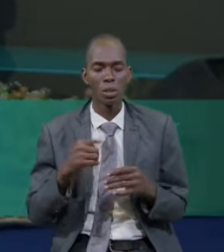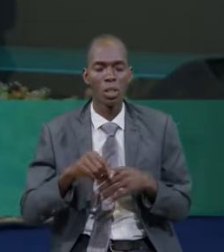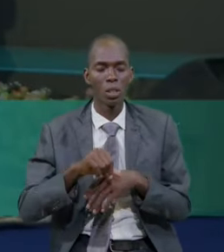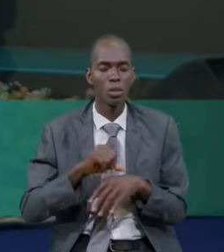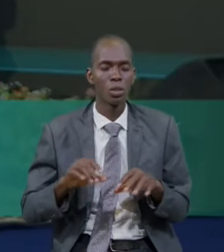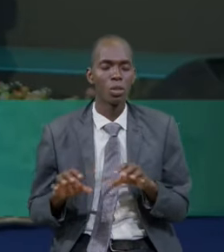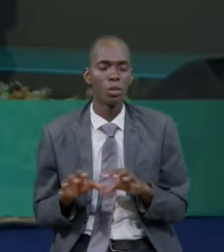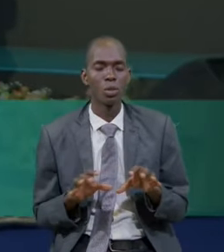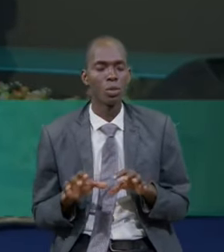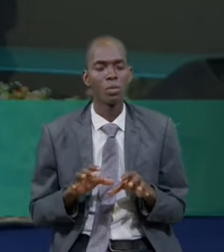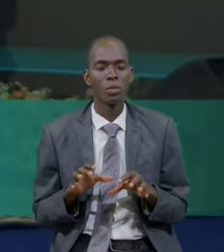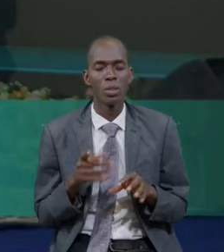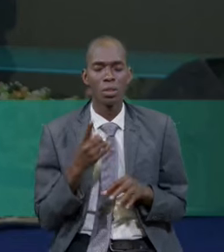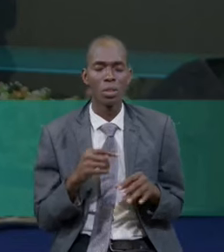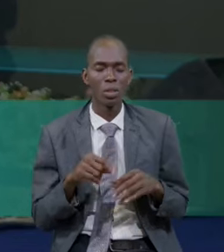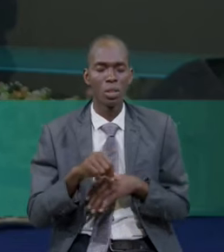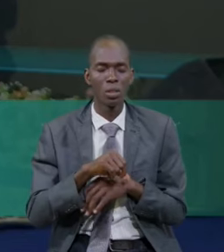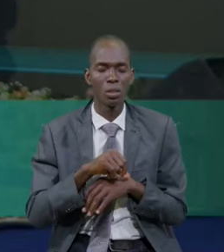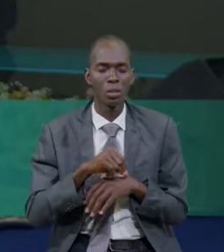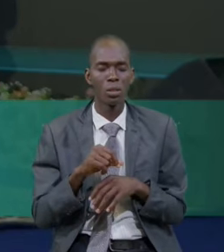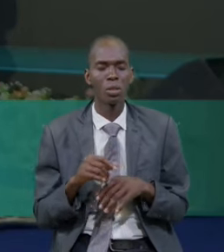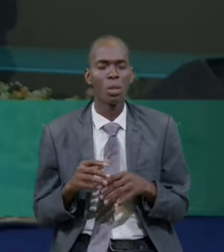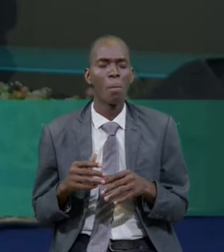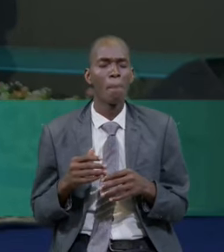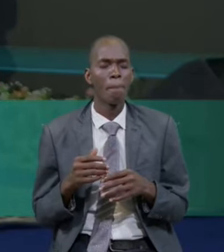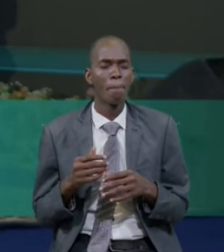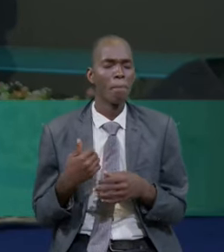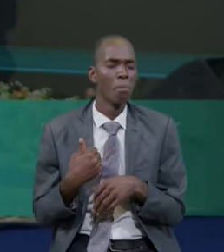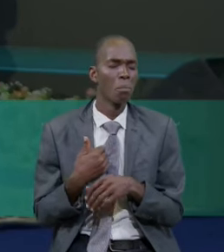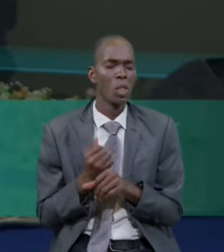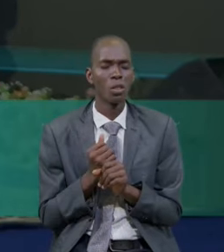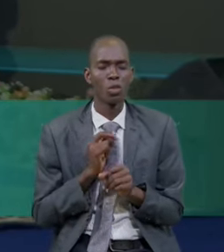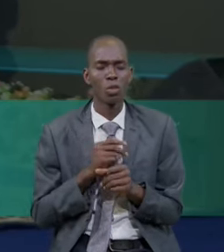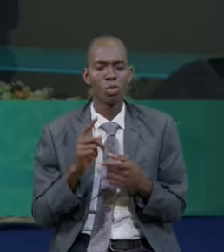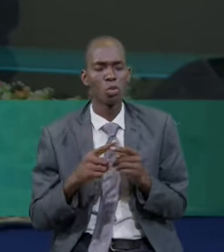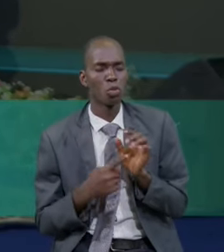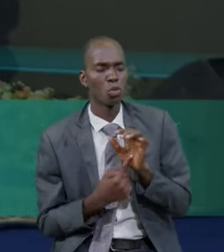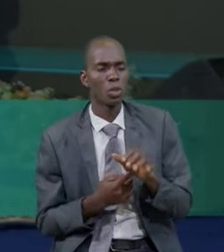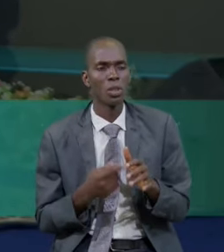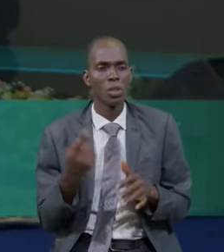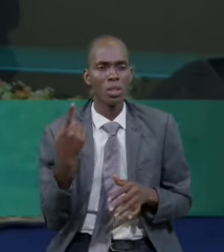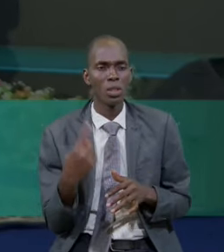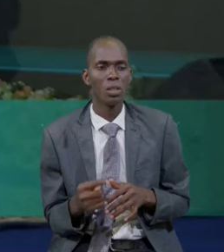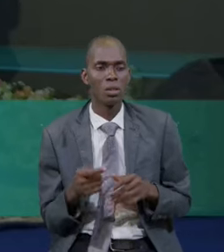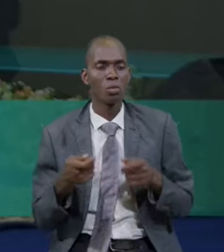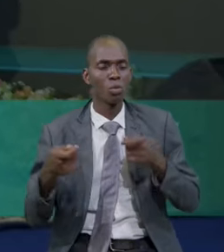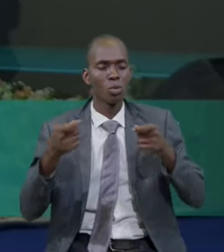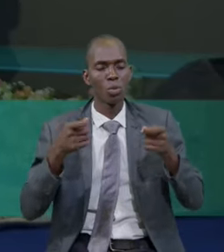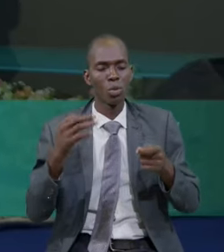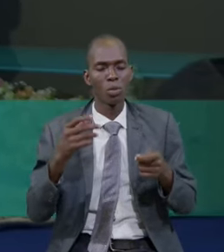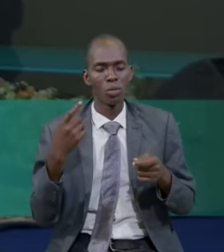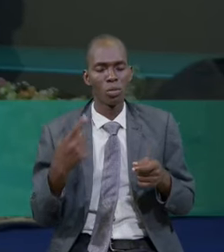L'onction nous aide à révéler la souveraineté du roi des rois, la